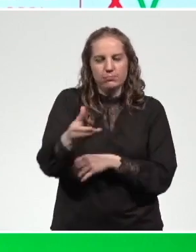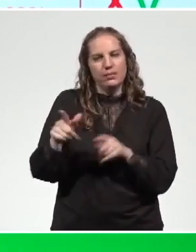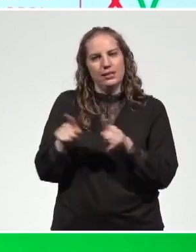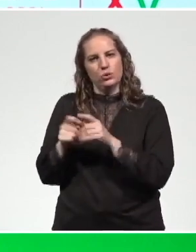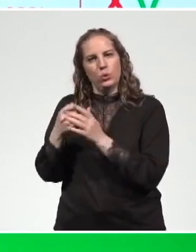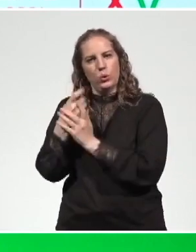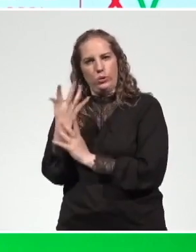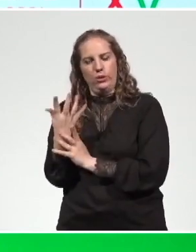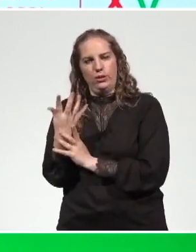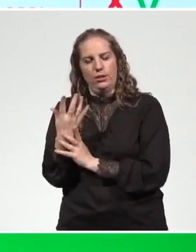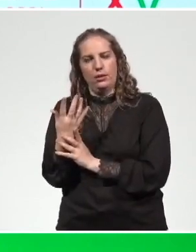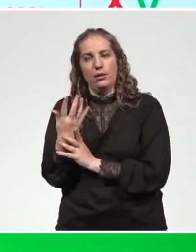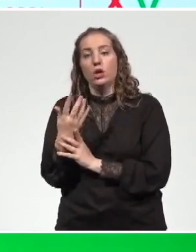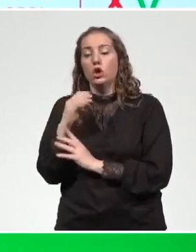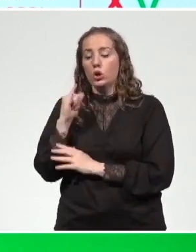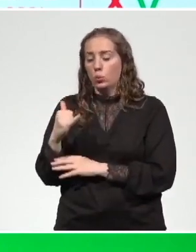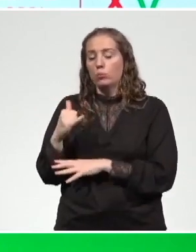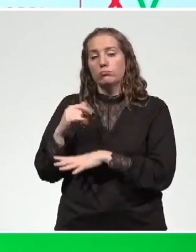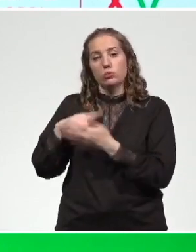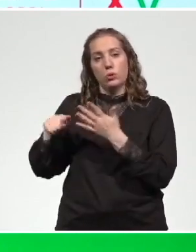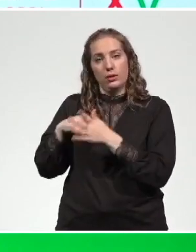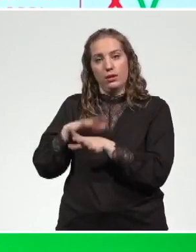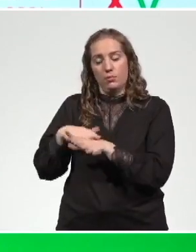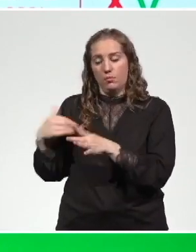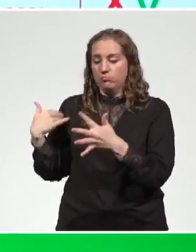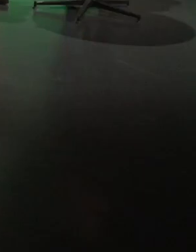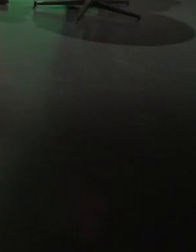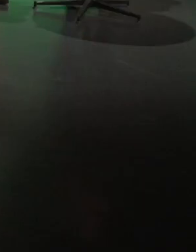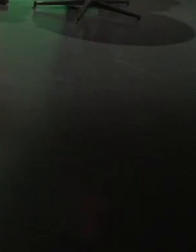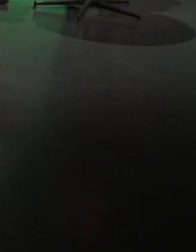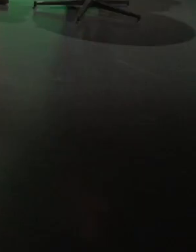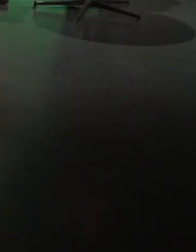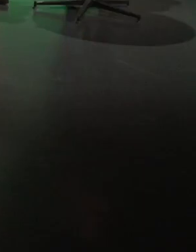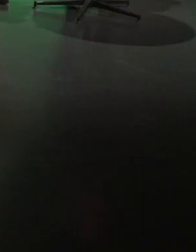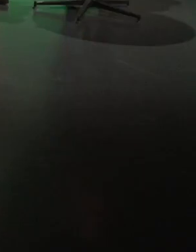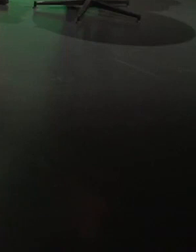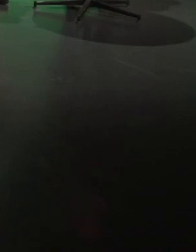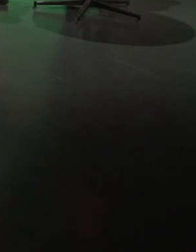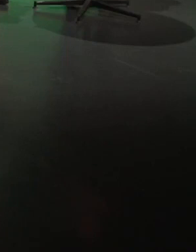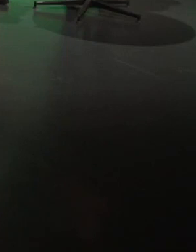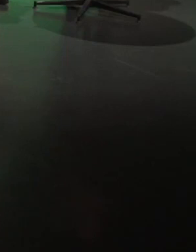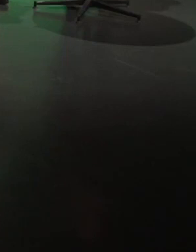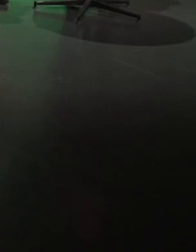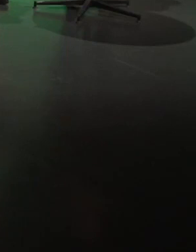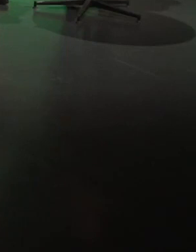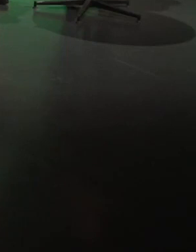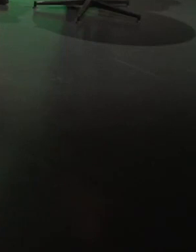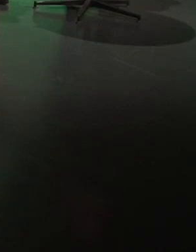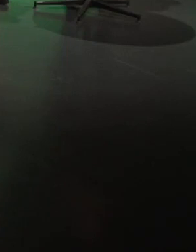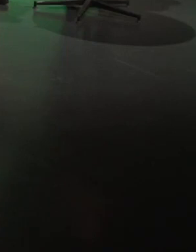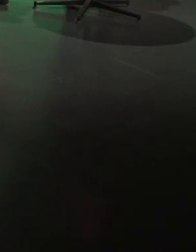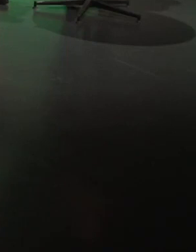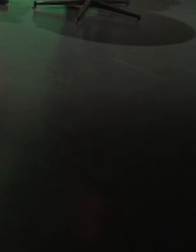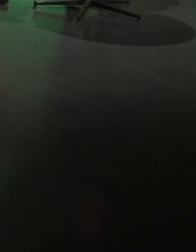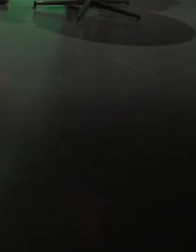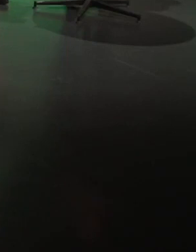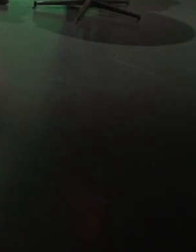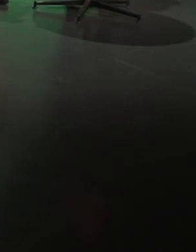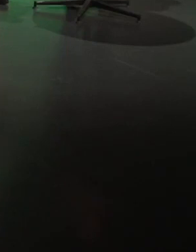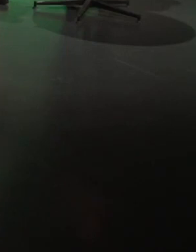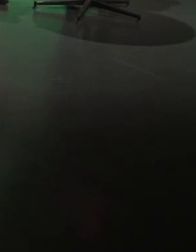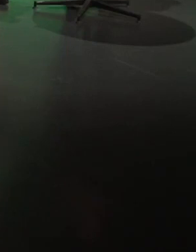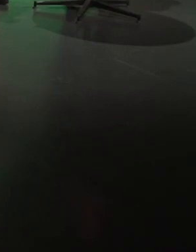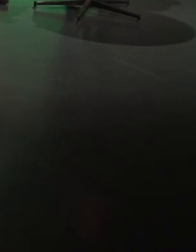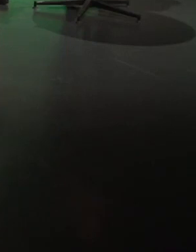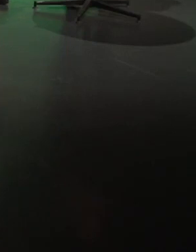Það verið góð skrefstíðin á þessu kjörtímabili og við erum að halda því áfram. Við viljum halda áfram að halda uppi opinberu